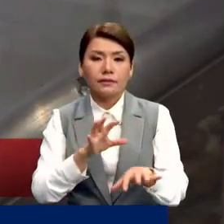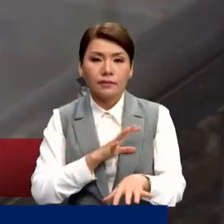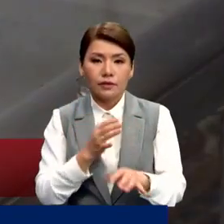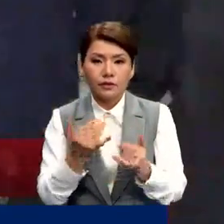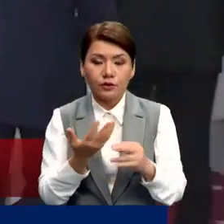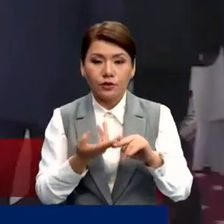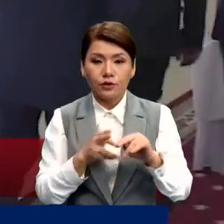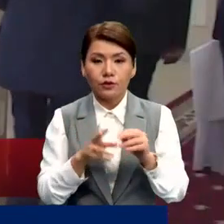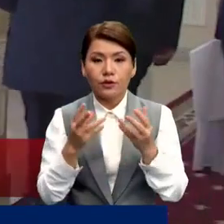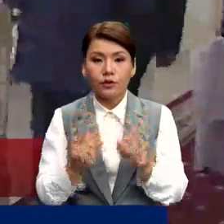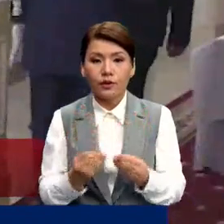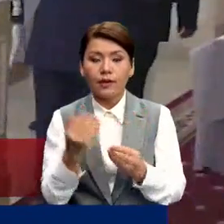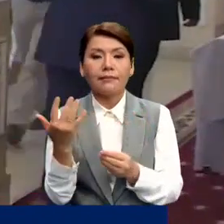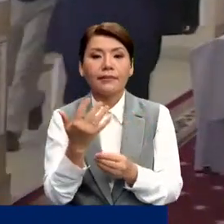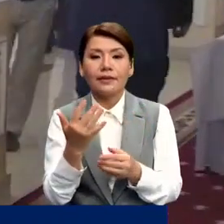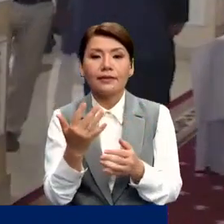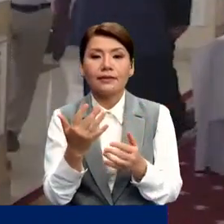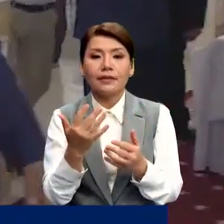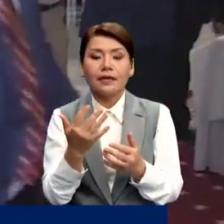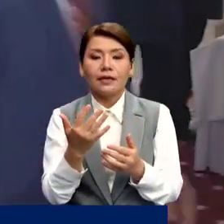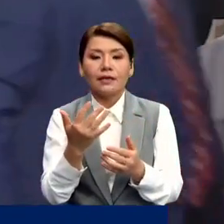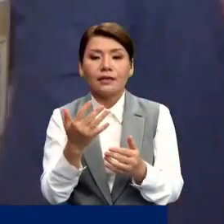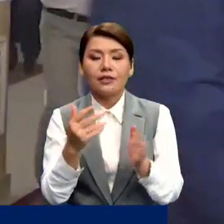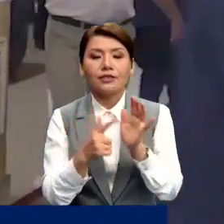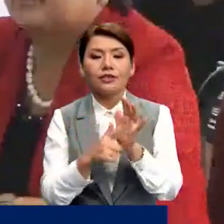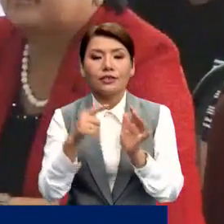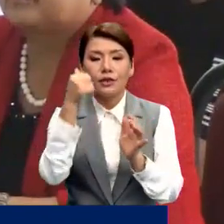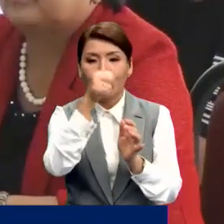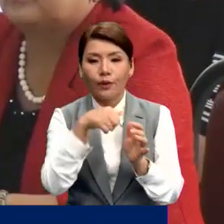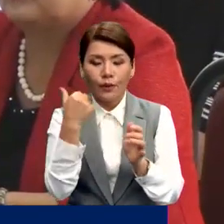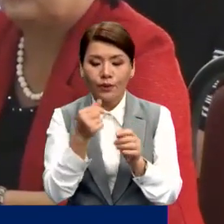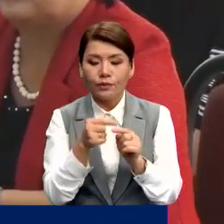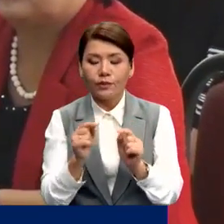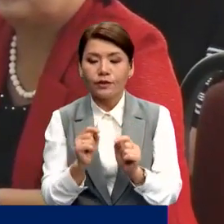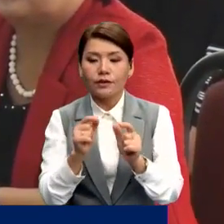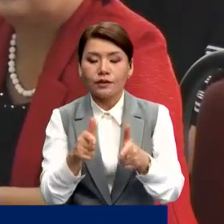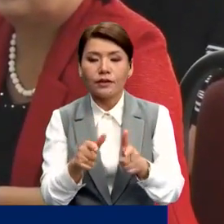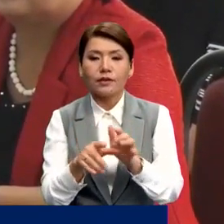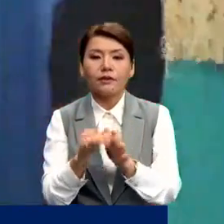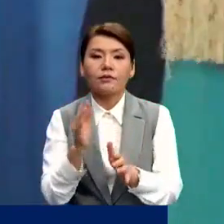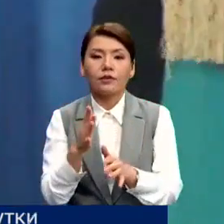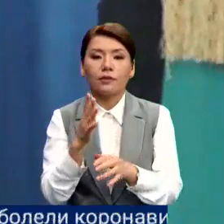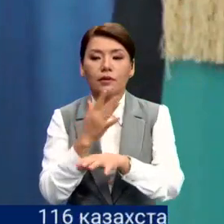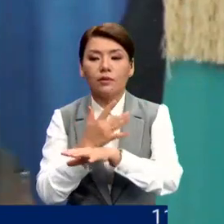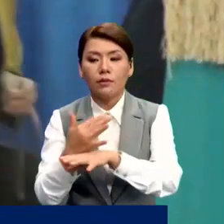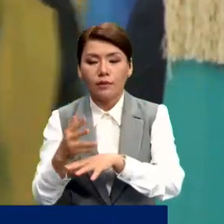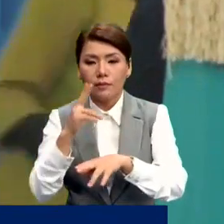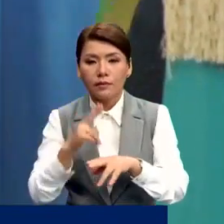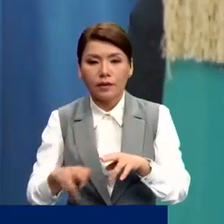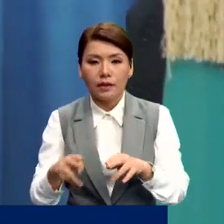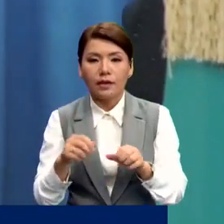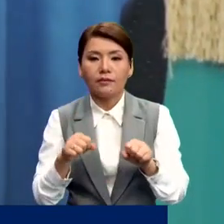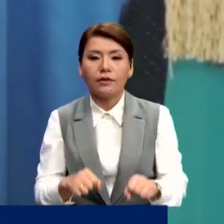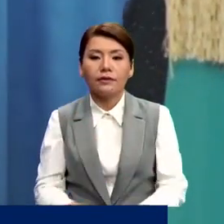жолы мемлекет басшысы 5 емес 7 жылға сайланады. Әрі қайта сайлауға түсу құқығынан айырылады.